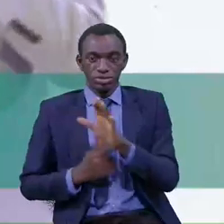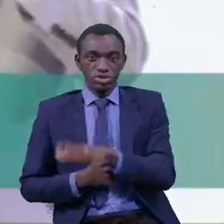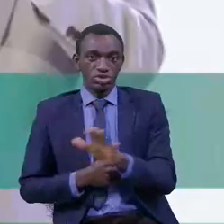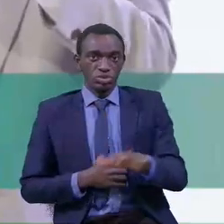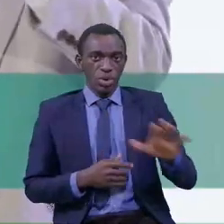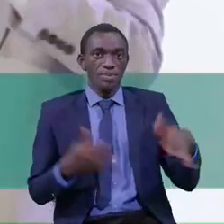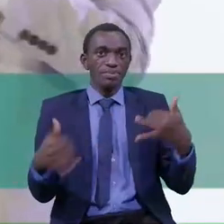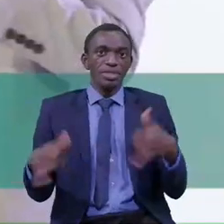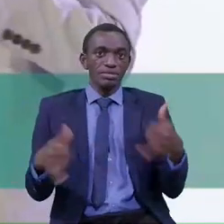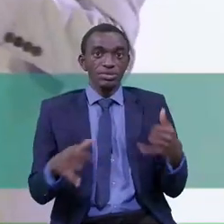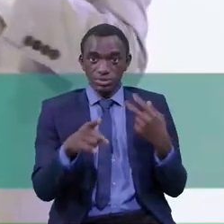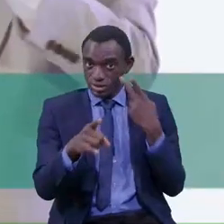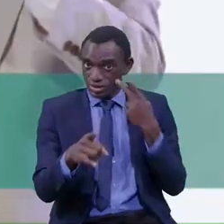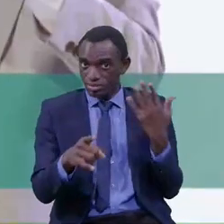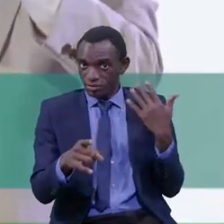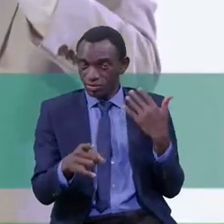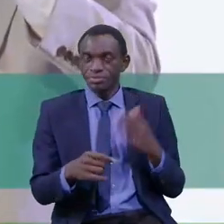Nous voyons des enfants jouer.